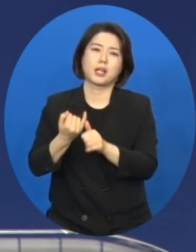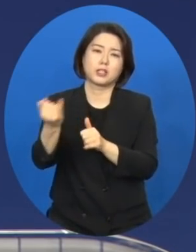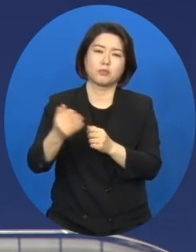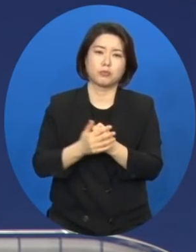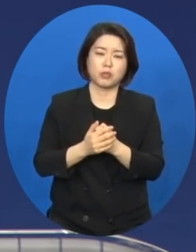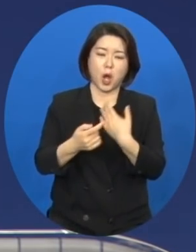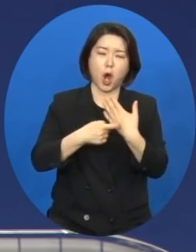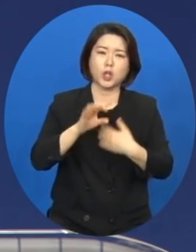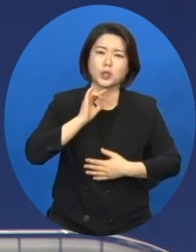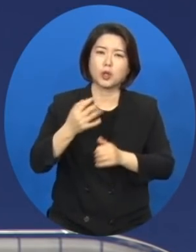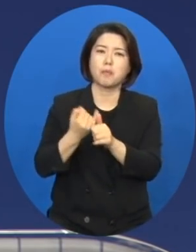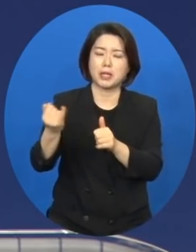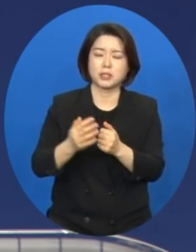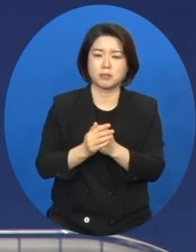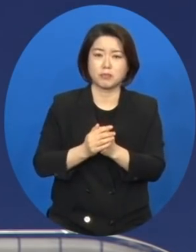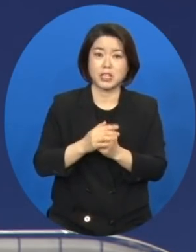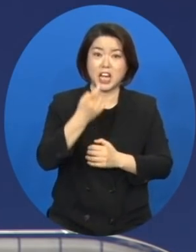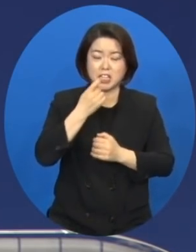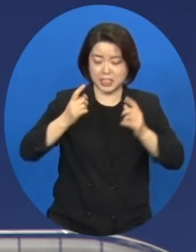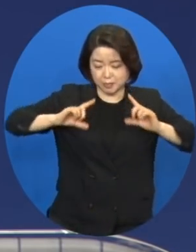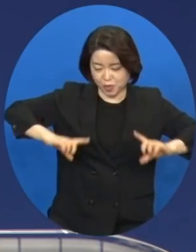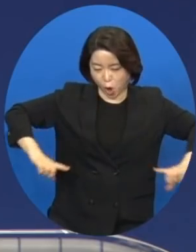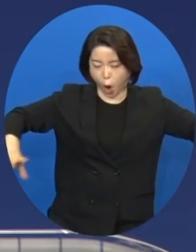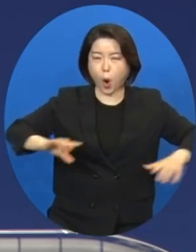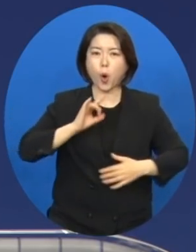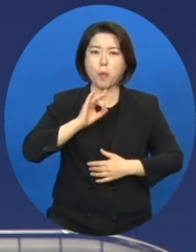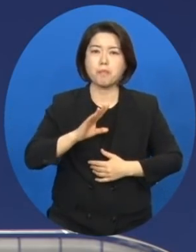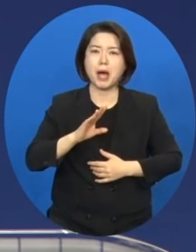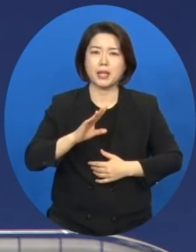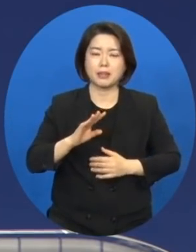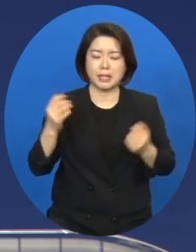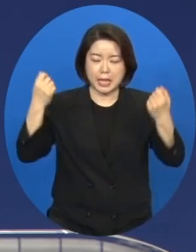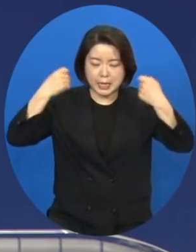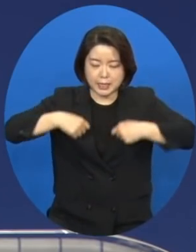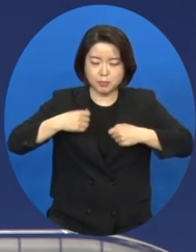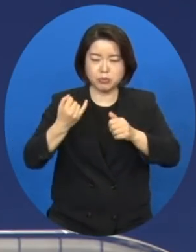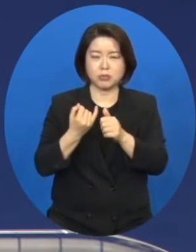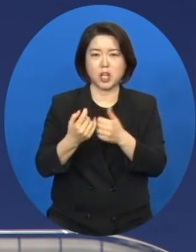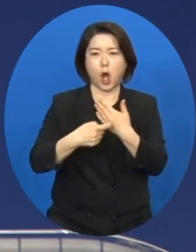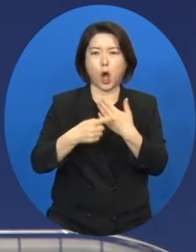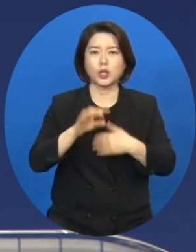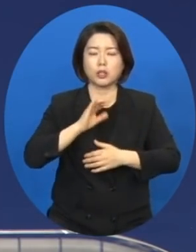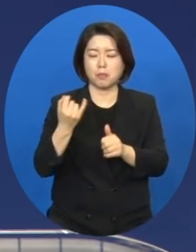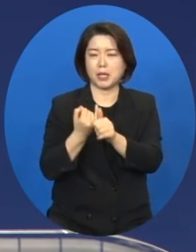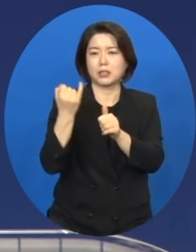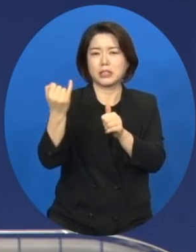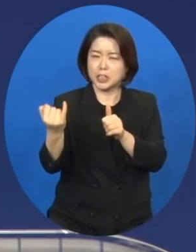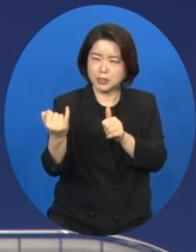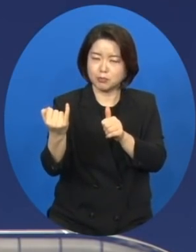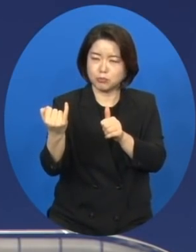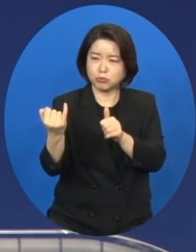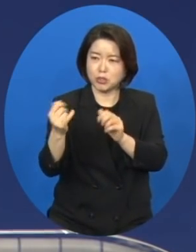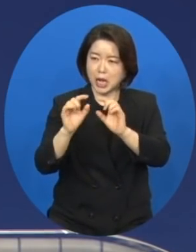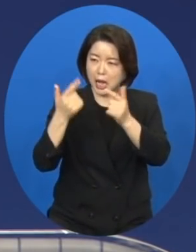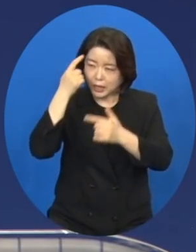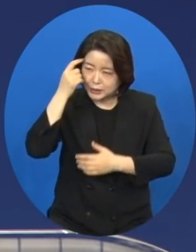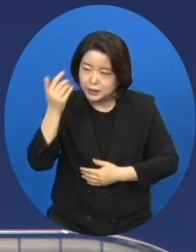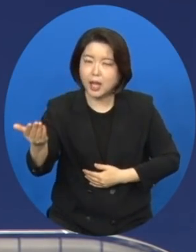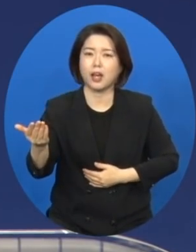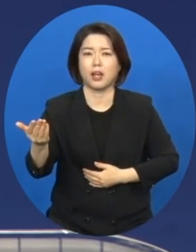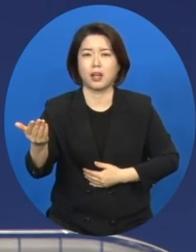무늬만 신부, 드레스만 입은 허례 허식만 남은 그런 신부 아니냐라는